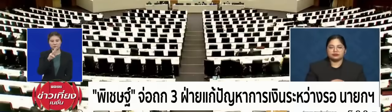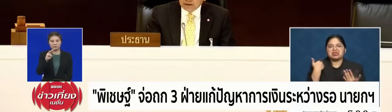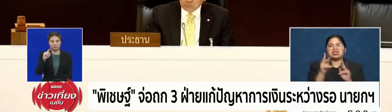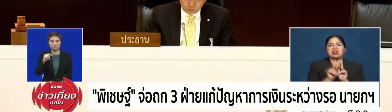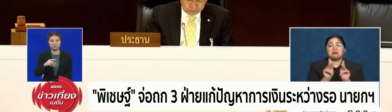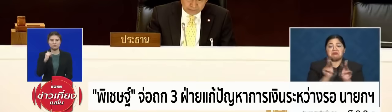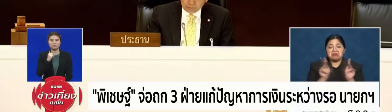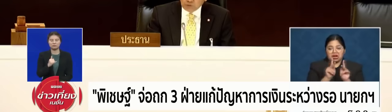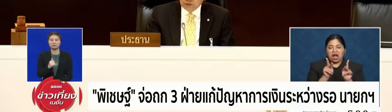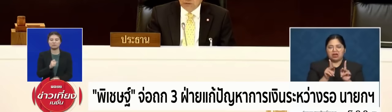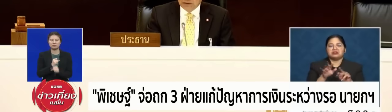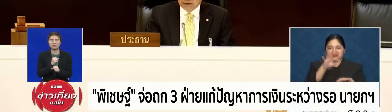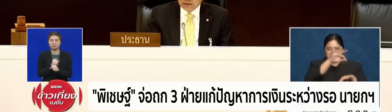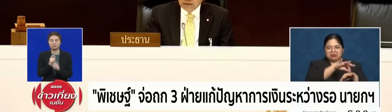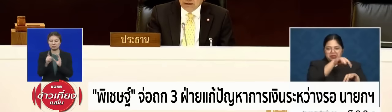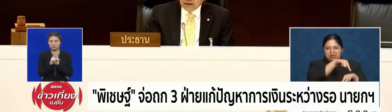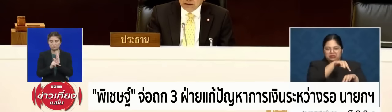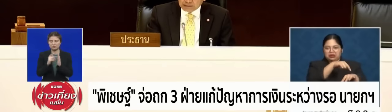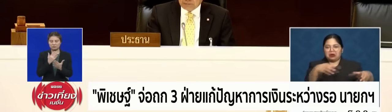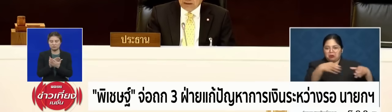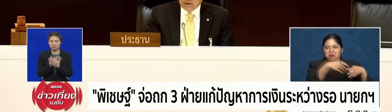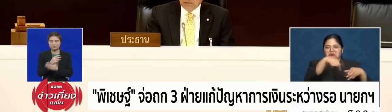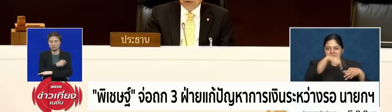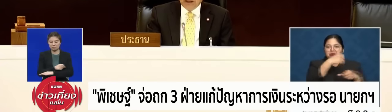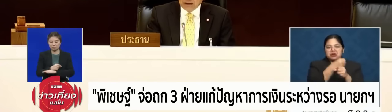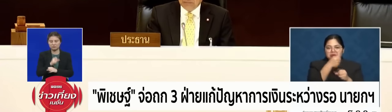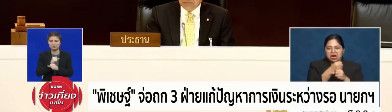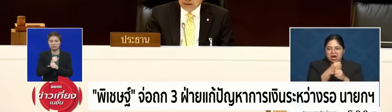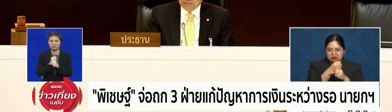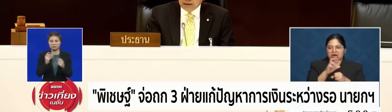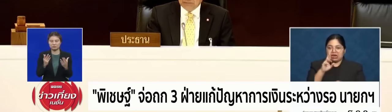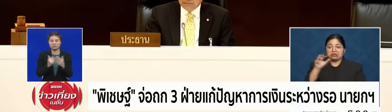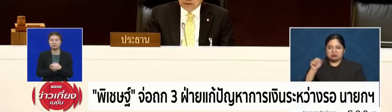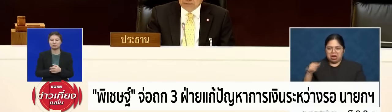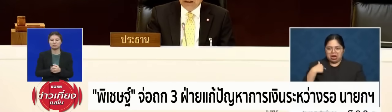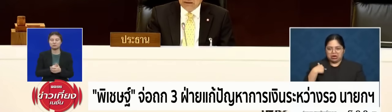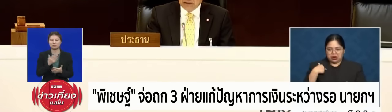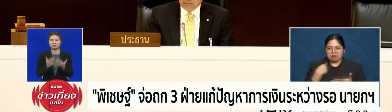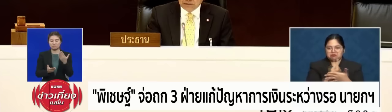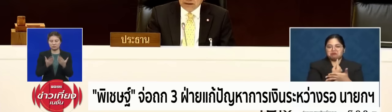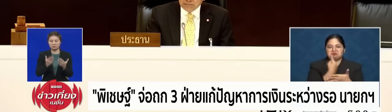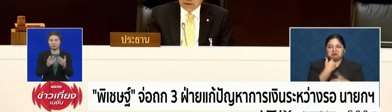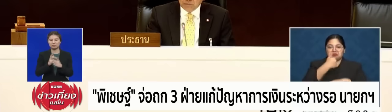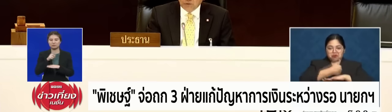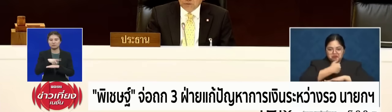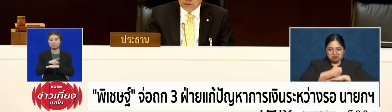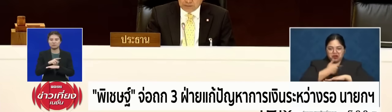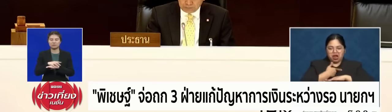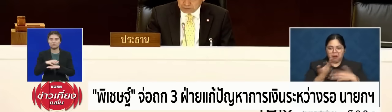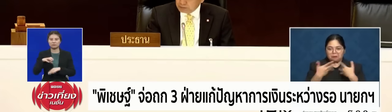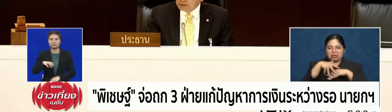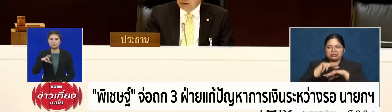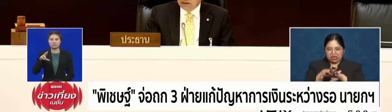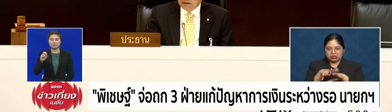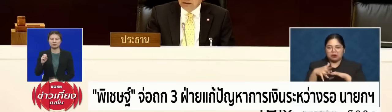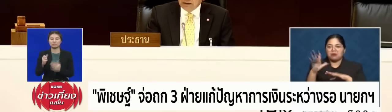เงินเนี่ยทำยังไงนะครับแล้วก็บอกว่าการทำหน้าที่รองประธานสภาผู้แทนแต่ละคนนะก็แล้วแต่ดุลพินิจของประธานกับรัฐบาลนะครับที